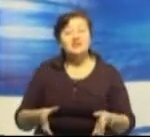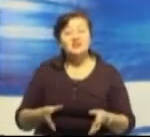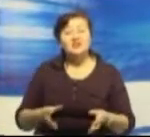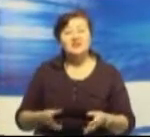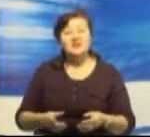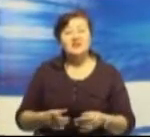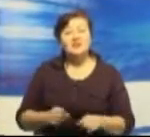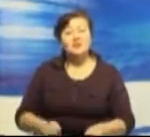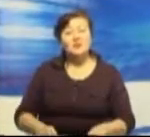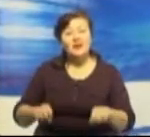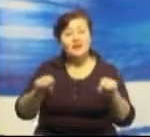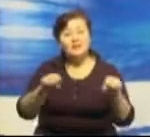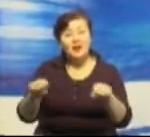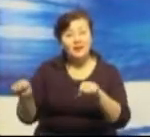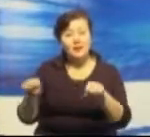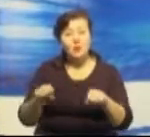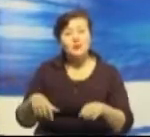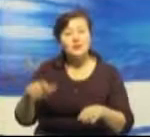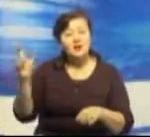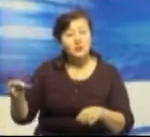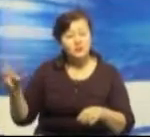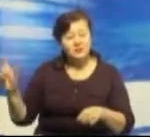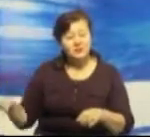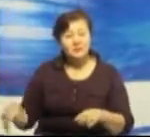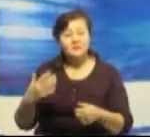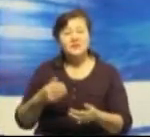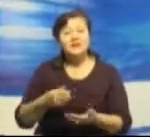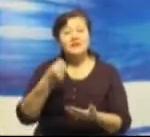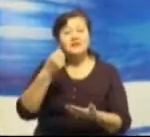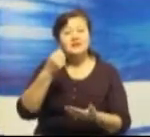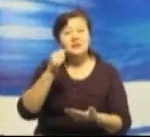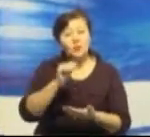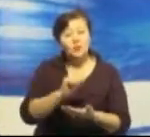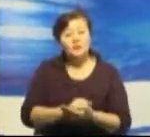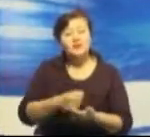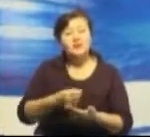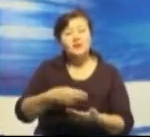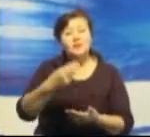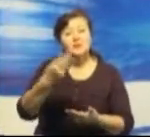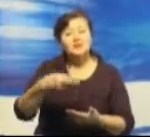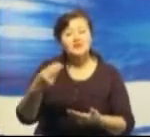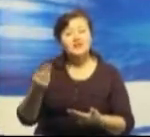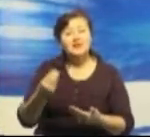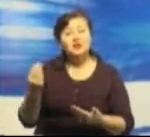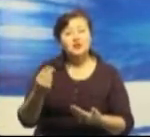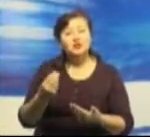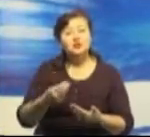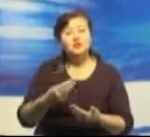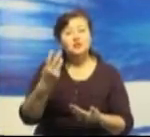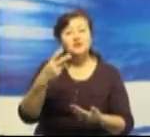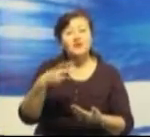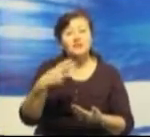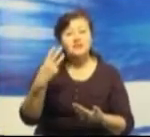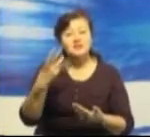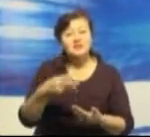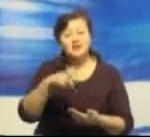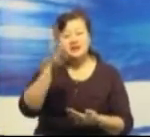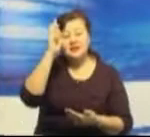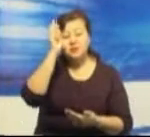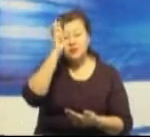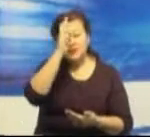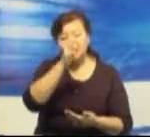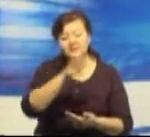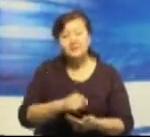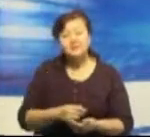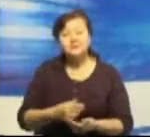и экономического развития Семейского региона. Документ поддержали 23 государства мира. Он станет 9-й с 1997 года резолюции